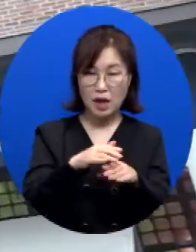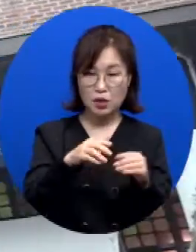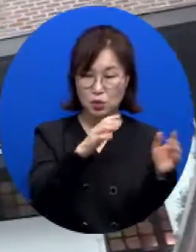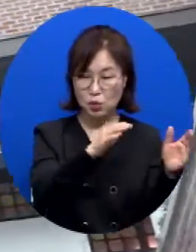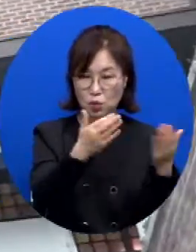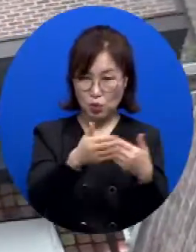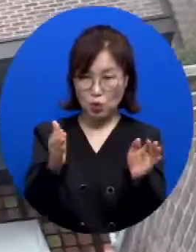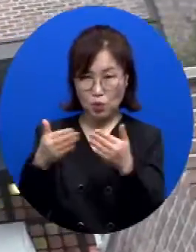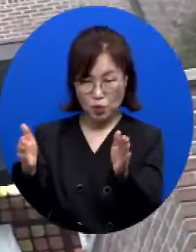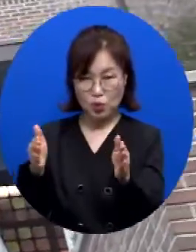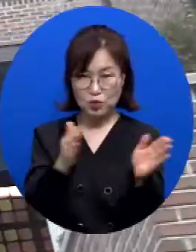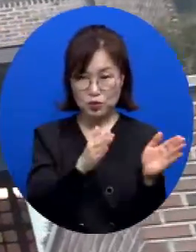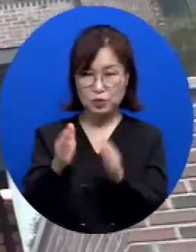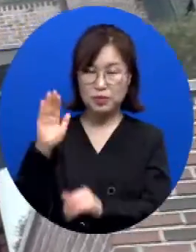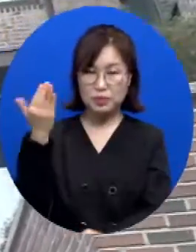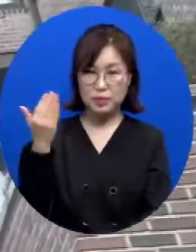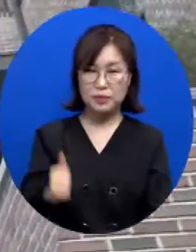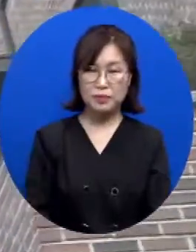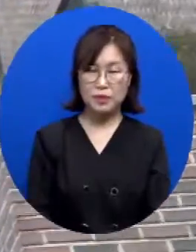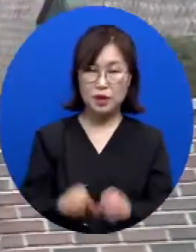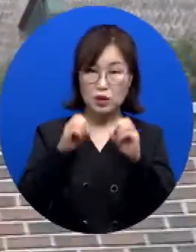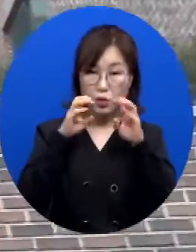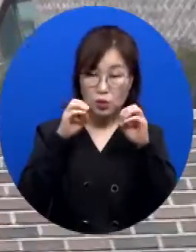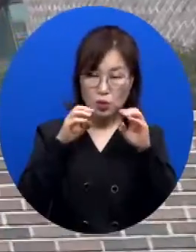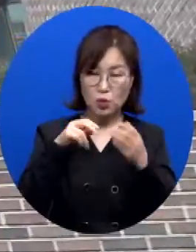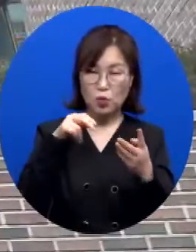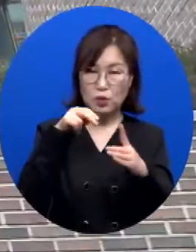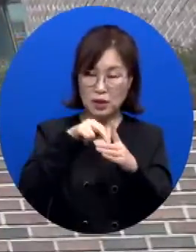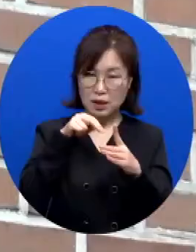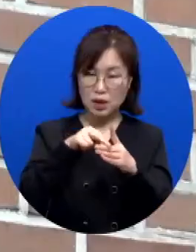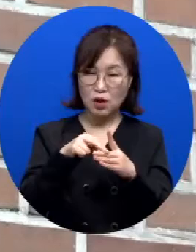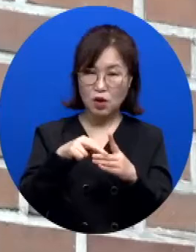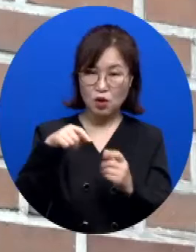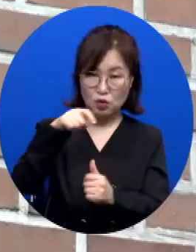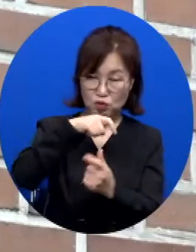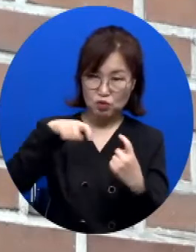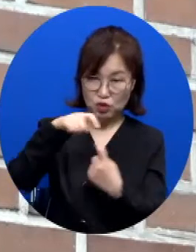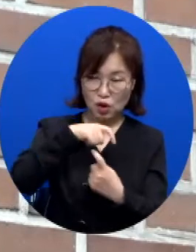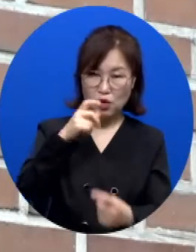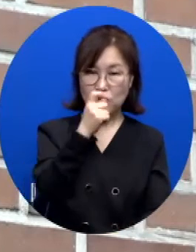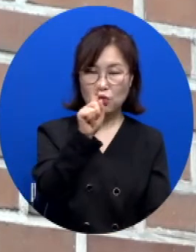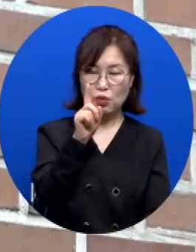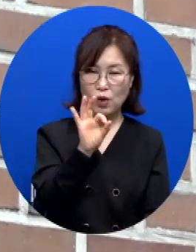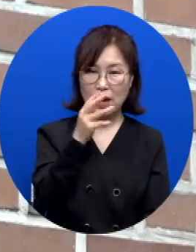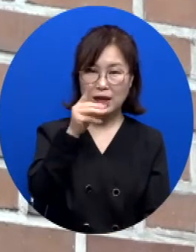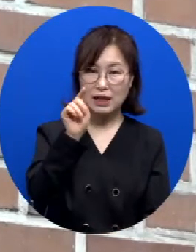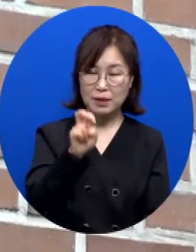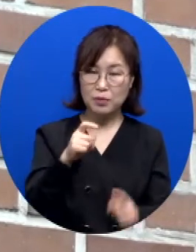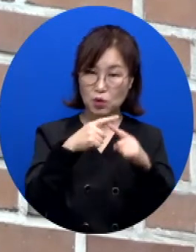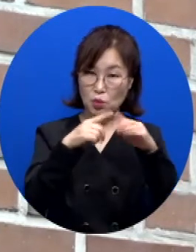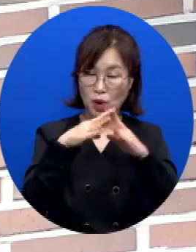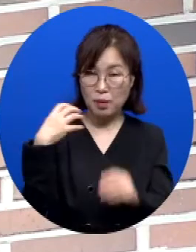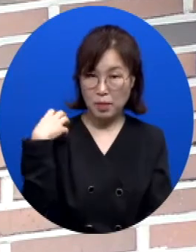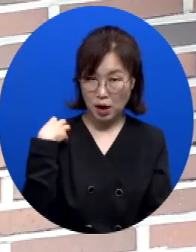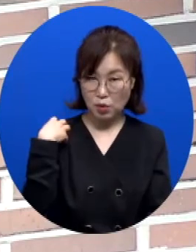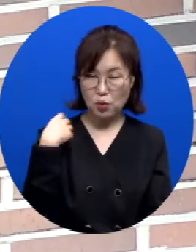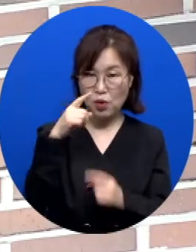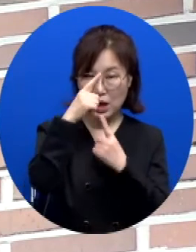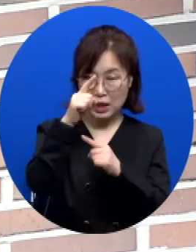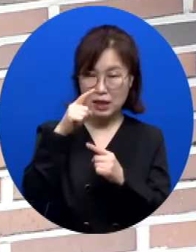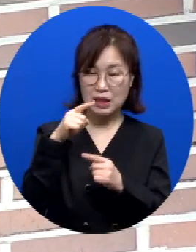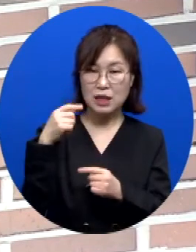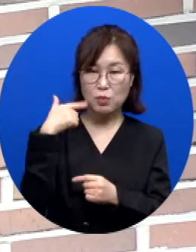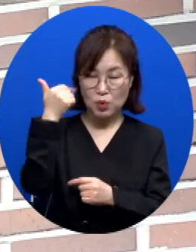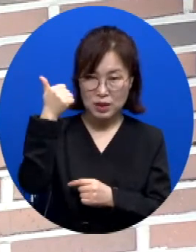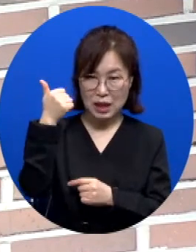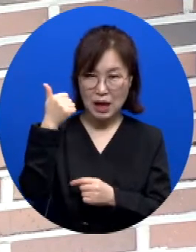갖추고 있습니다 선교 센터의 운영은 광림 교회가 담당하며 서울남연회 이상훈 목사가 센터장으로